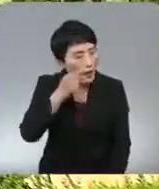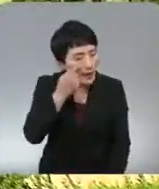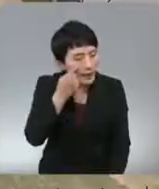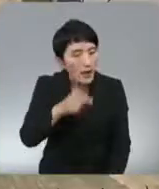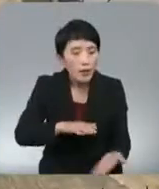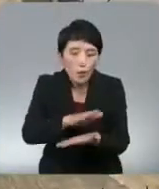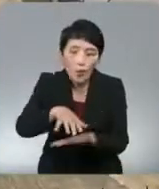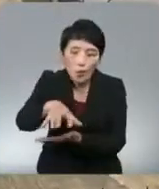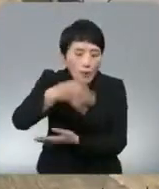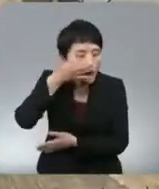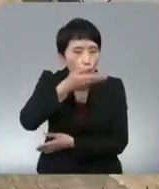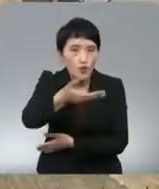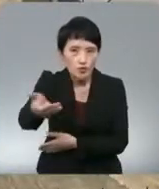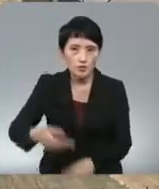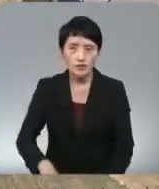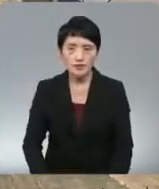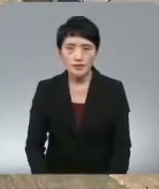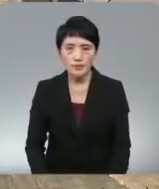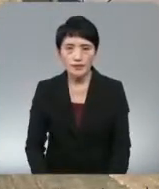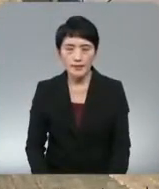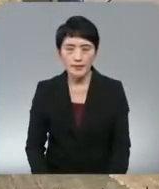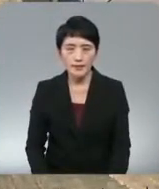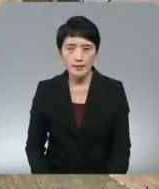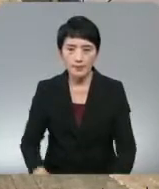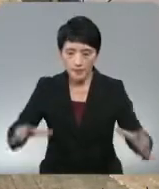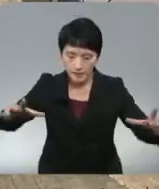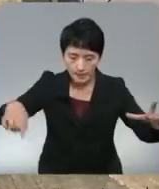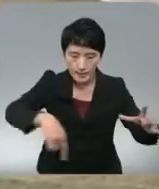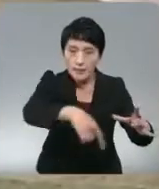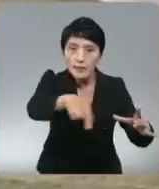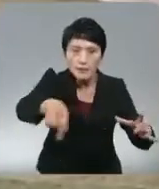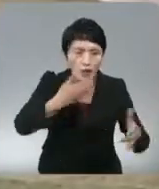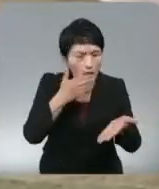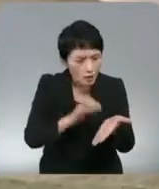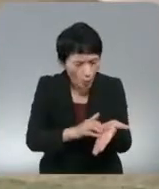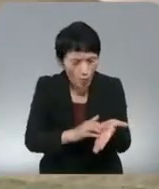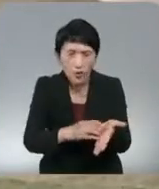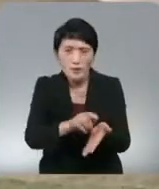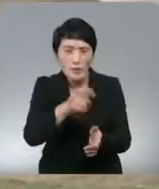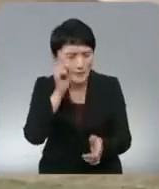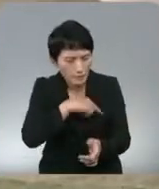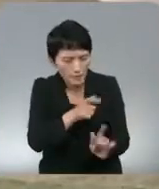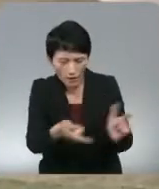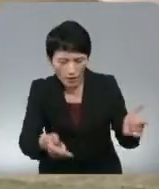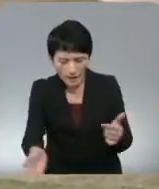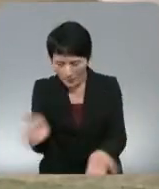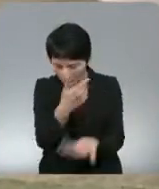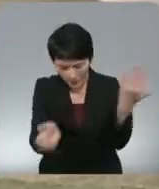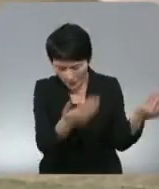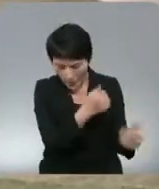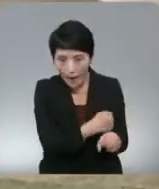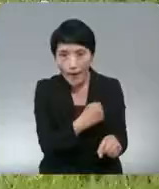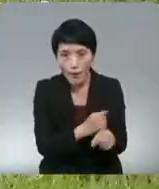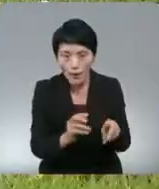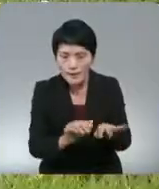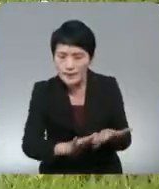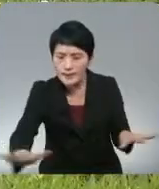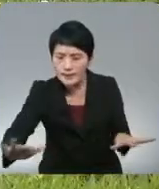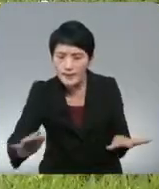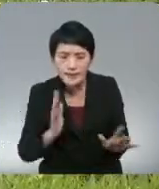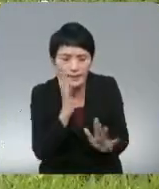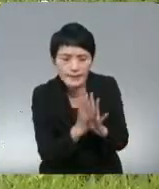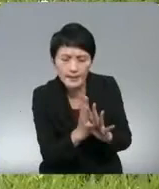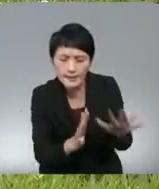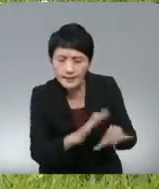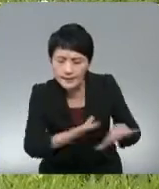membawa kartu identitas diri untuk dapat mengunjungi halaman depan kantor kepresidenan Kementerian Pertanian transportasi menerangkan bahwa pembukaan Taman tersebut dapat dilaksanakan